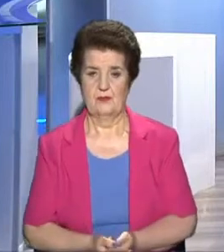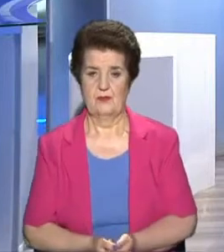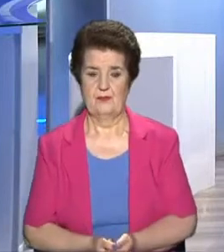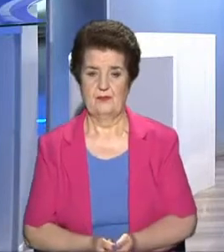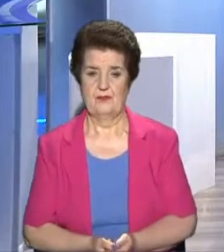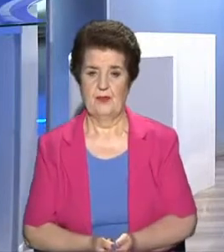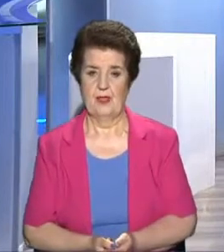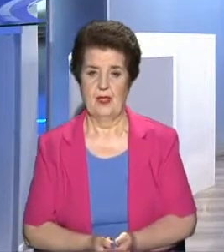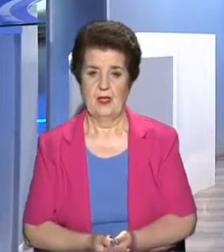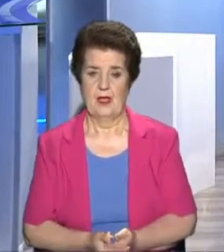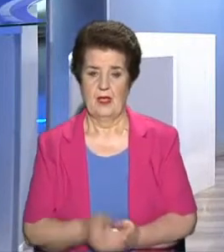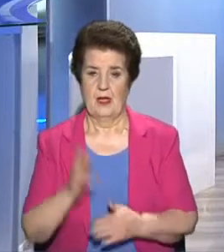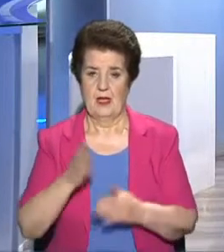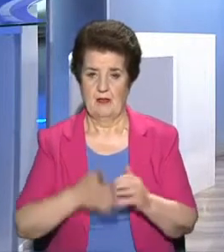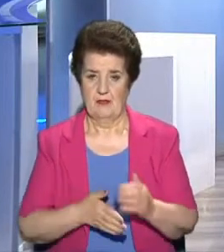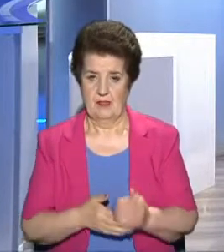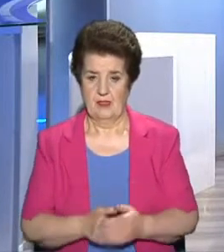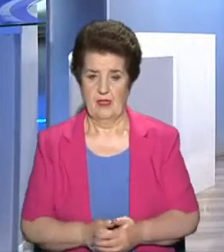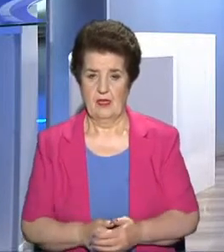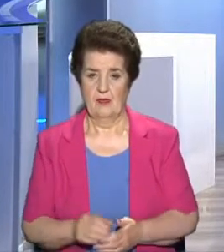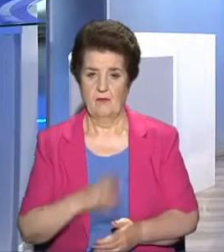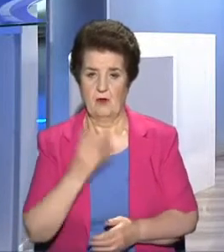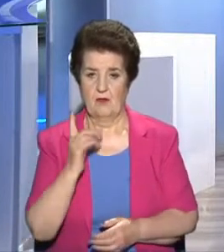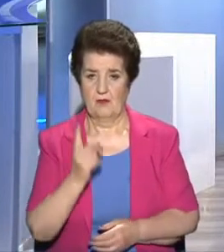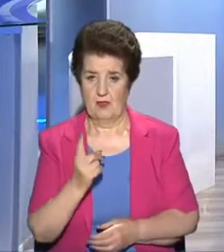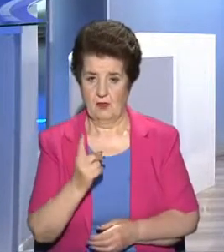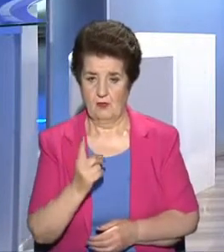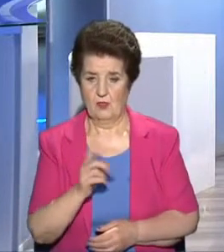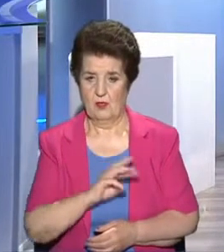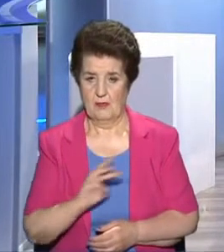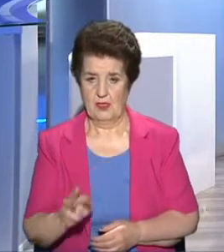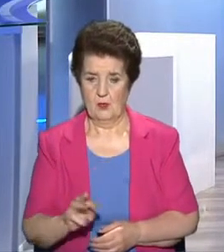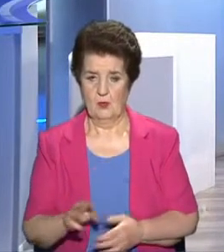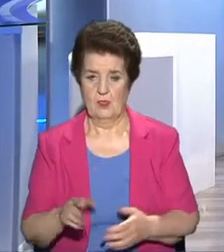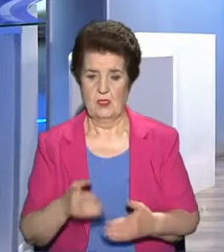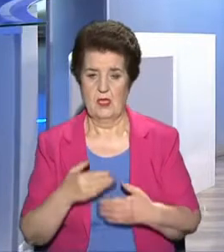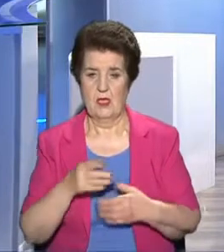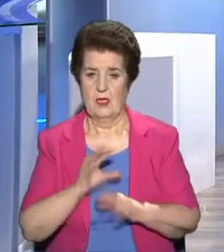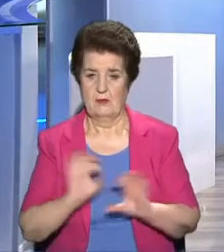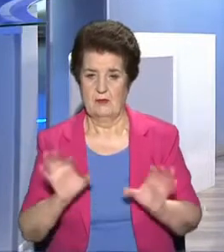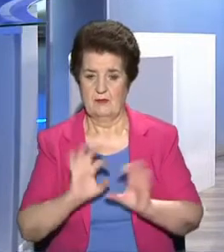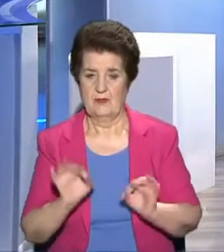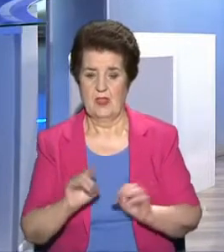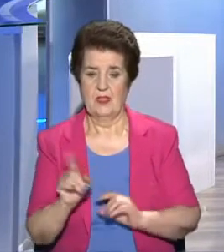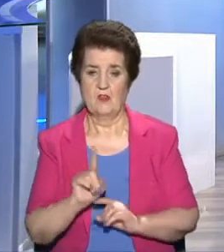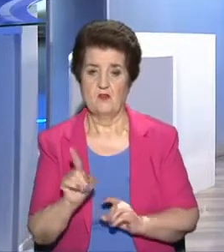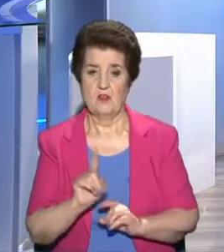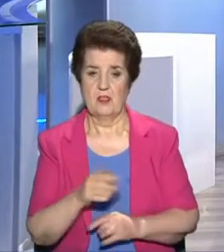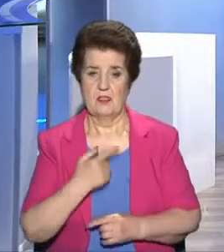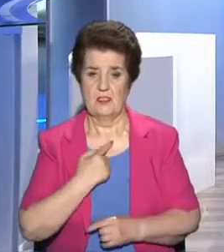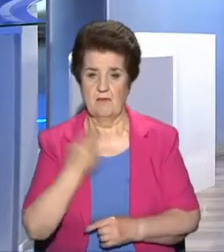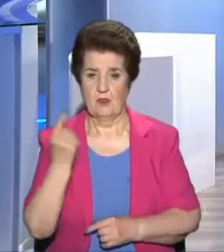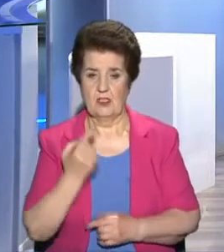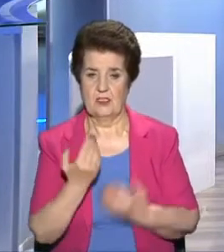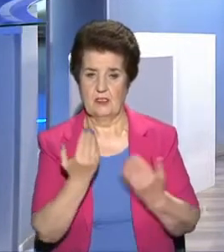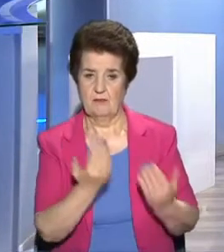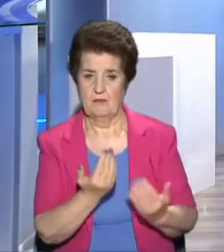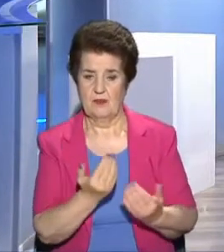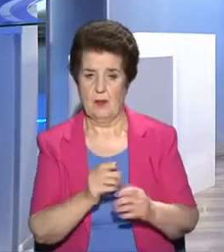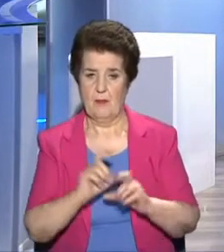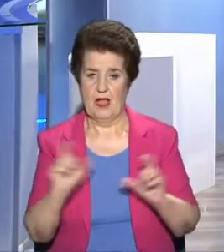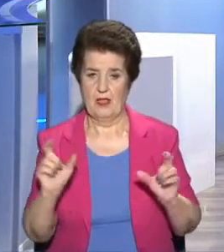invitației la finalul emisiunii Veți avea un minut vă adresați celor de acasă deci ar trebui să voteze anume pentru Partidul unității